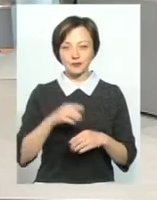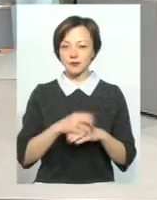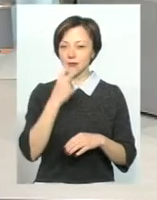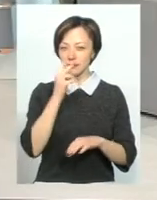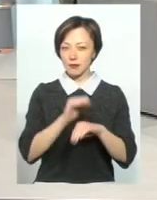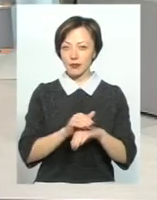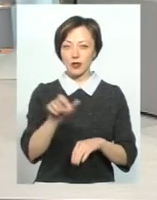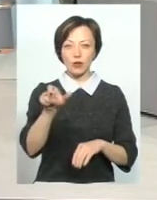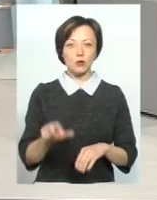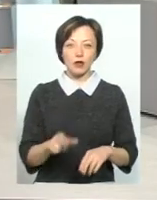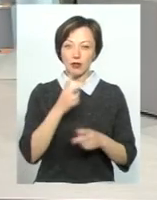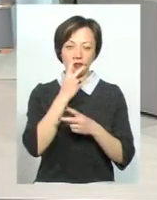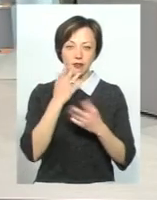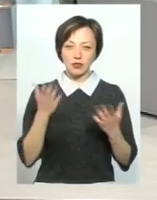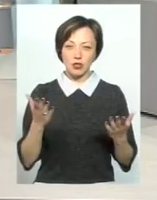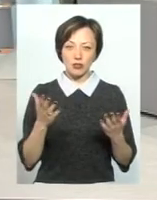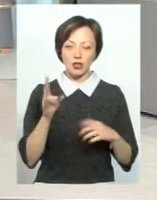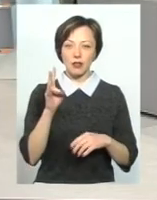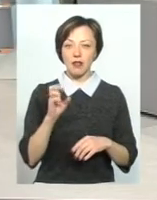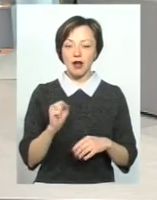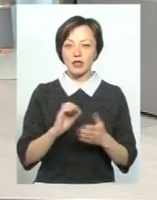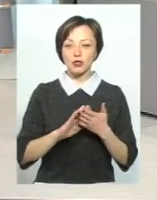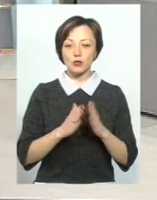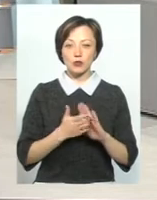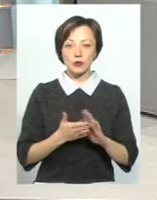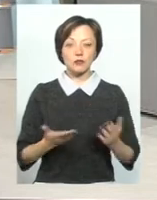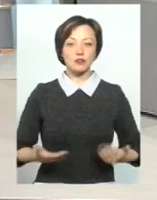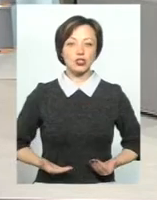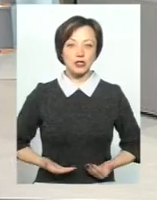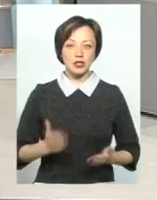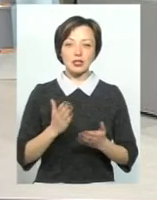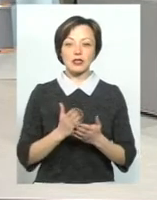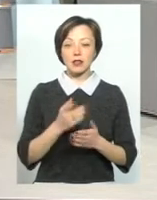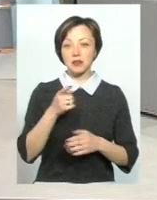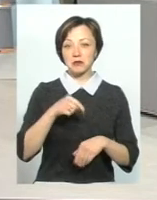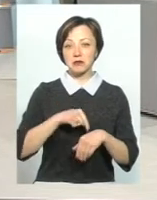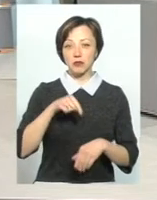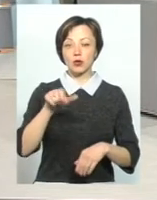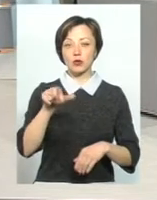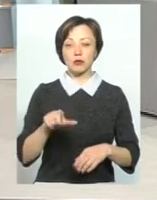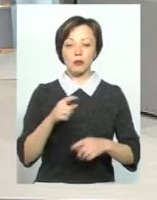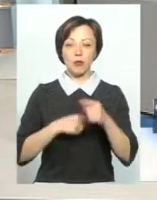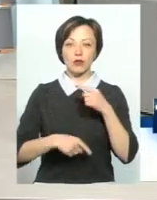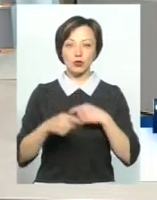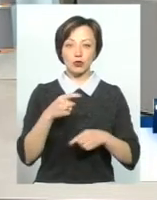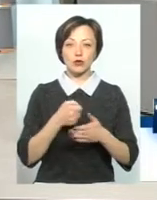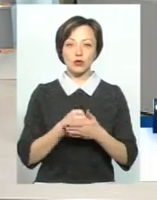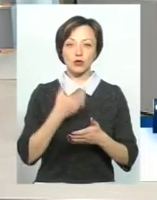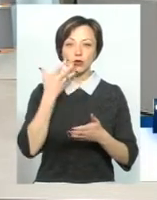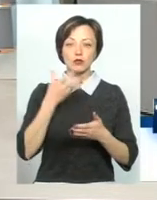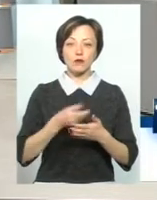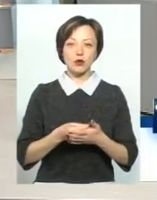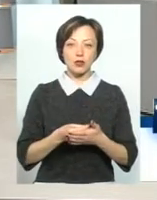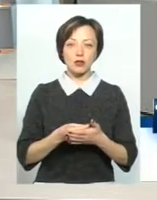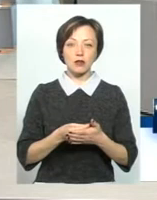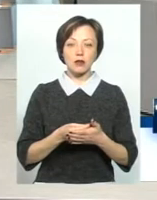що людина, незважаючи на ті ситуації, умови в житті, які її спіткали, вона повернулася до своїх, так